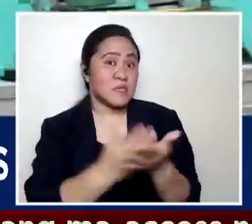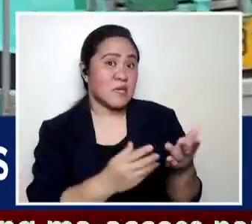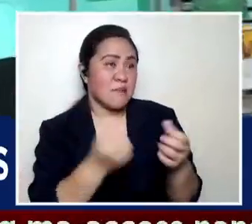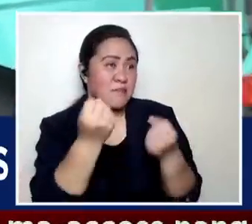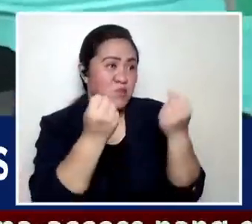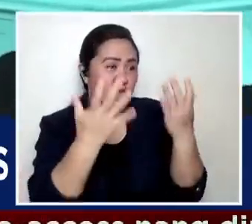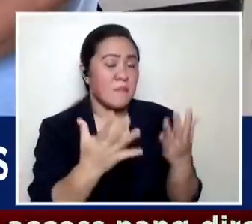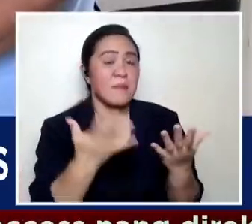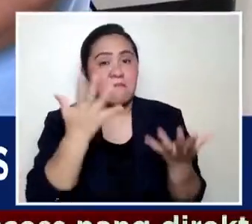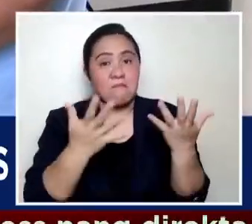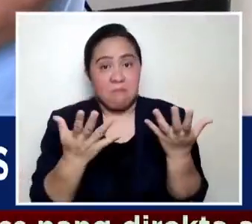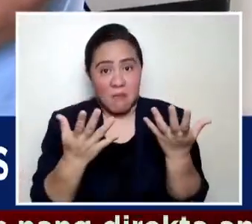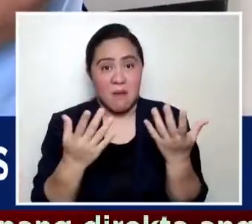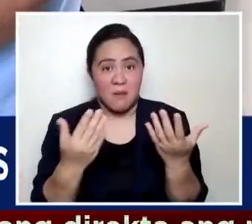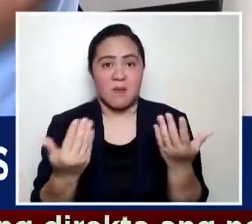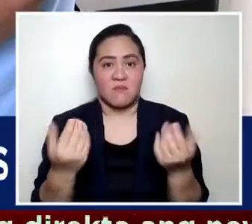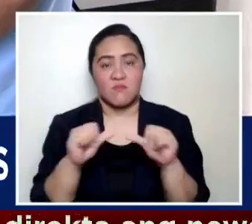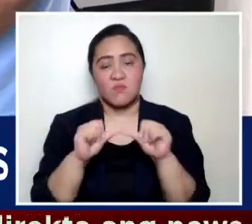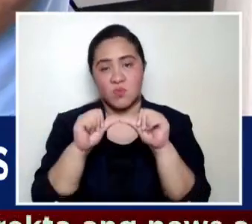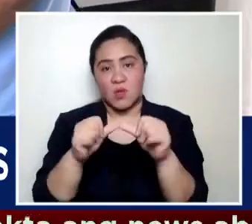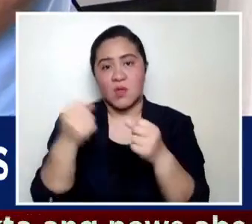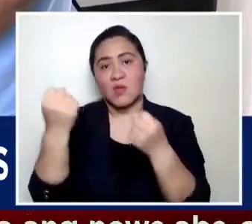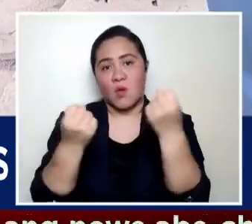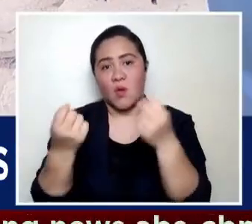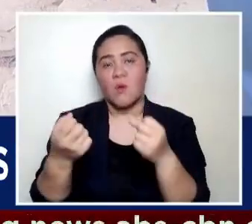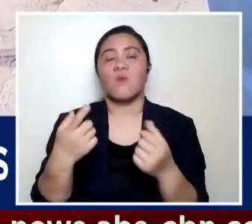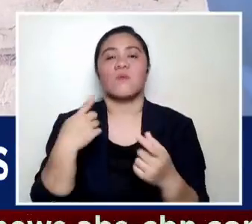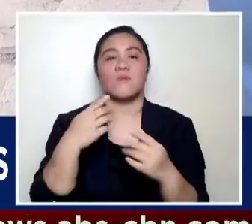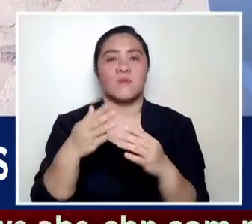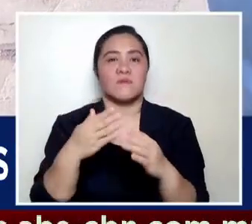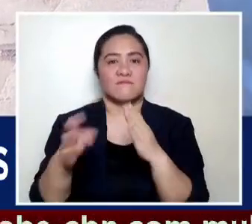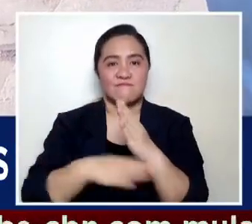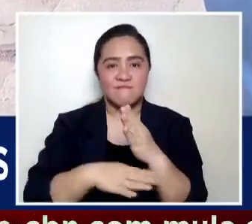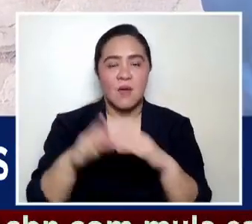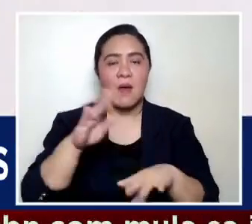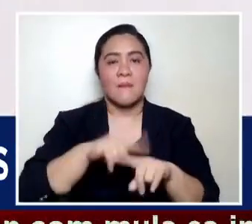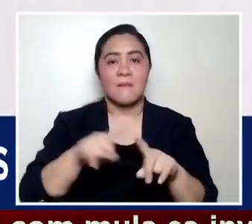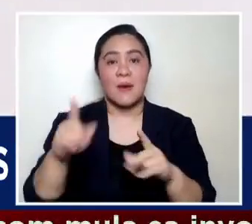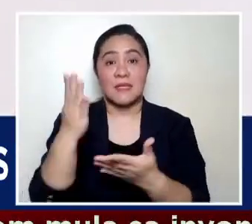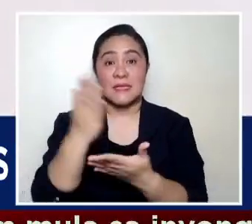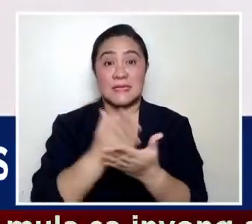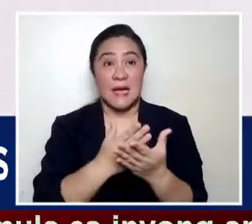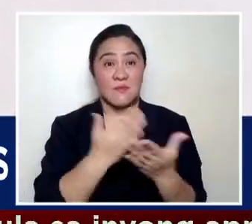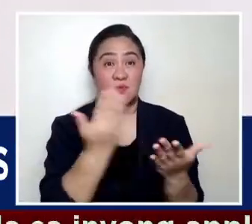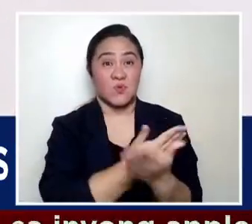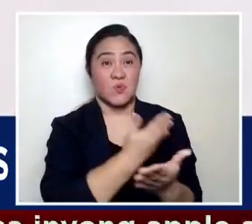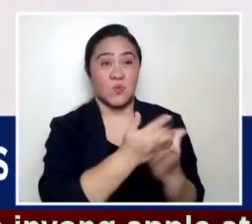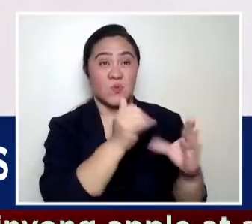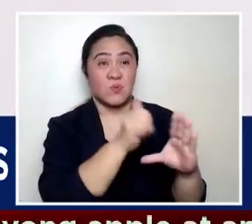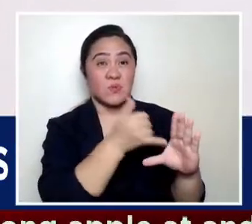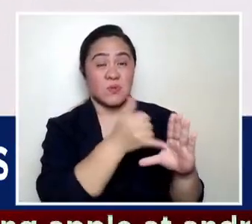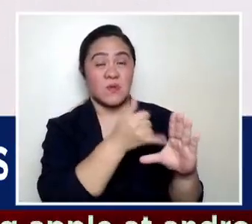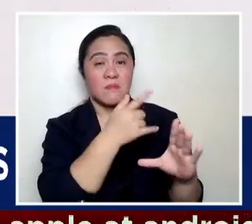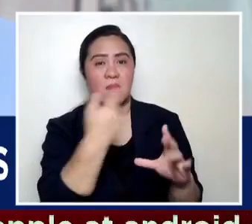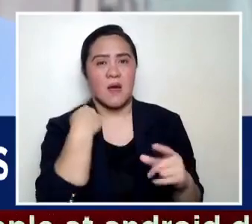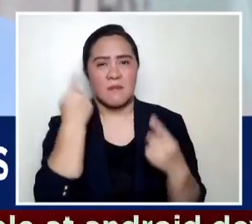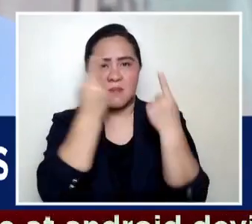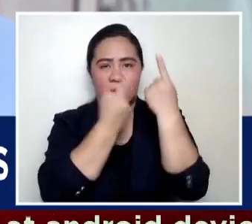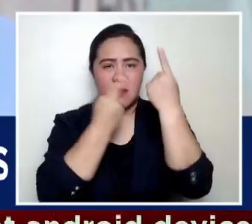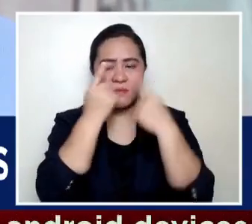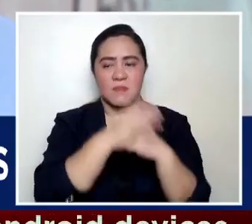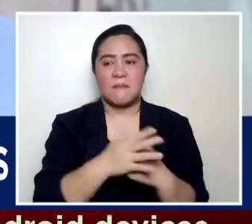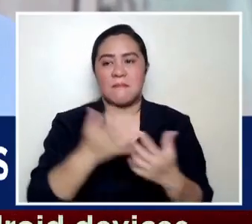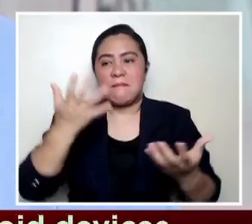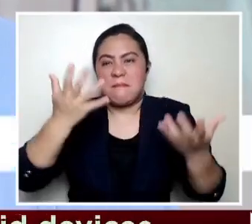tumigil sa pagbiyahe. Pero may ibang alinlangan ang ilang tsuper ng modern jeepney tulad ni Hernando. Mahirapan